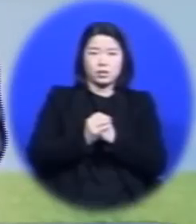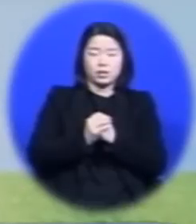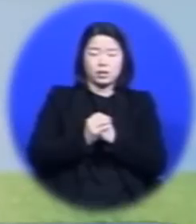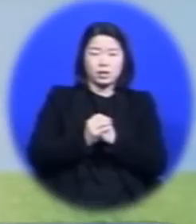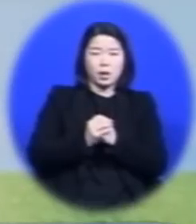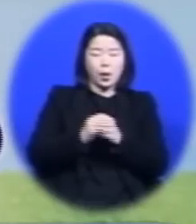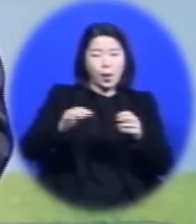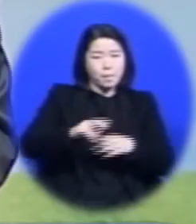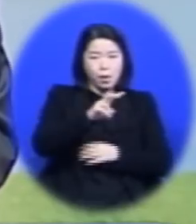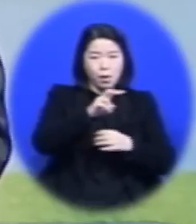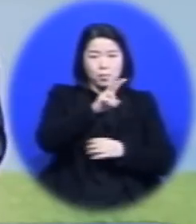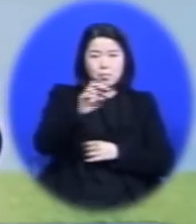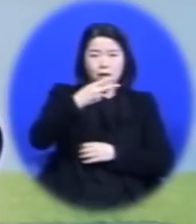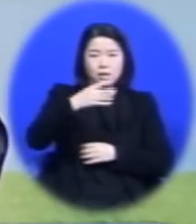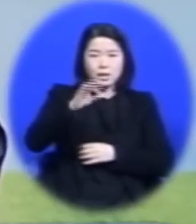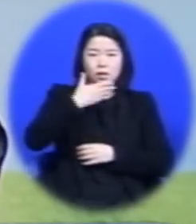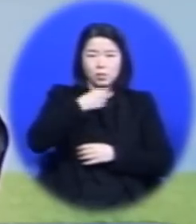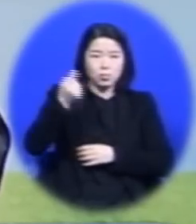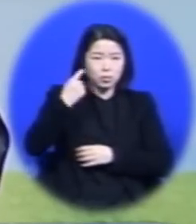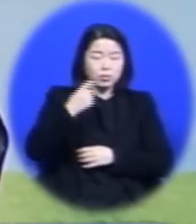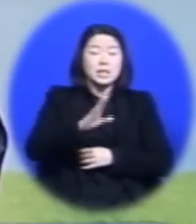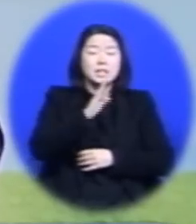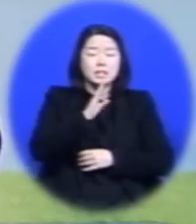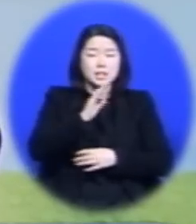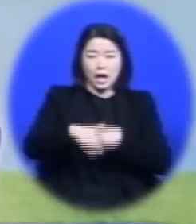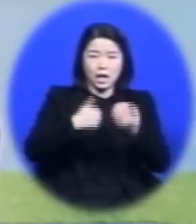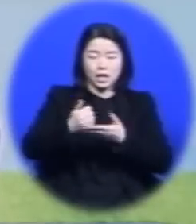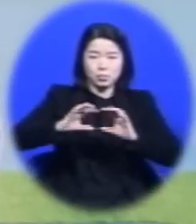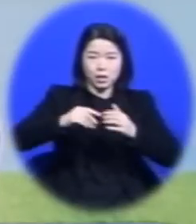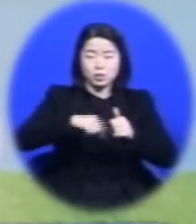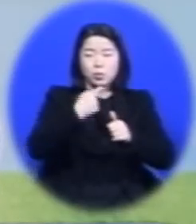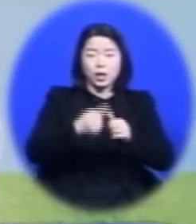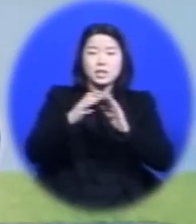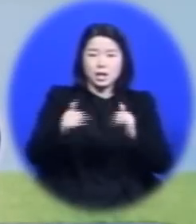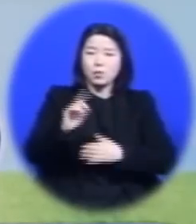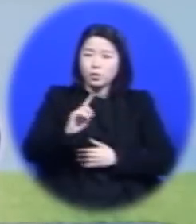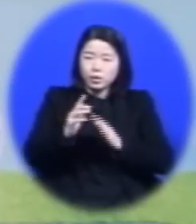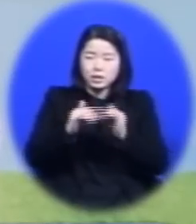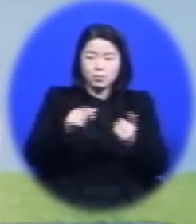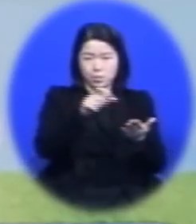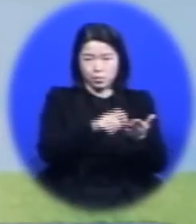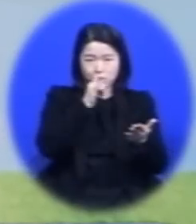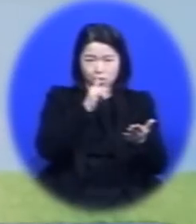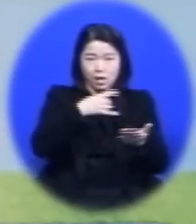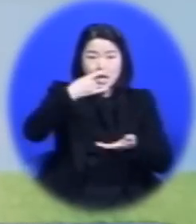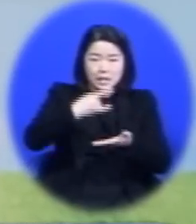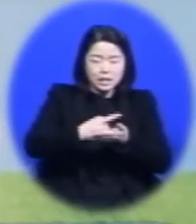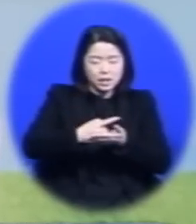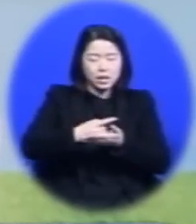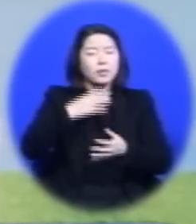마태복음 5장 6절에 진짜 하나님 나라에 속한 사람이 어떤 사람인지를 말씀하고 있습니다 의해 줄리고